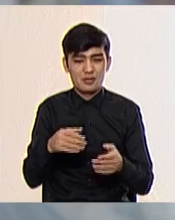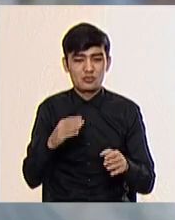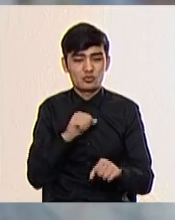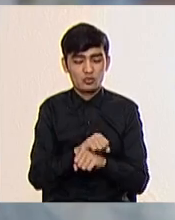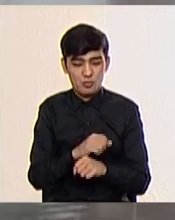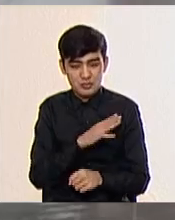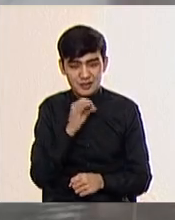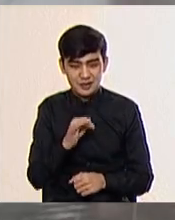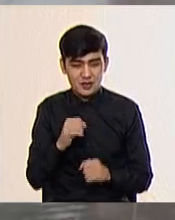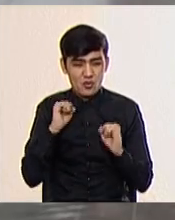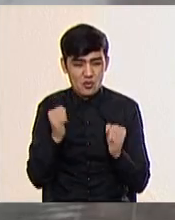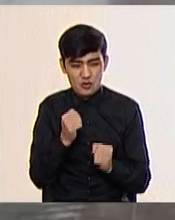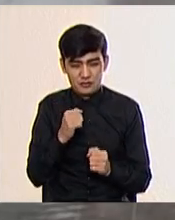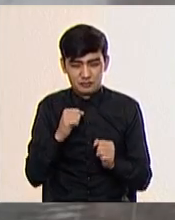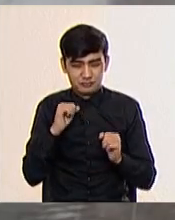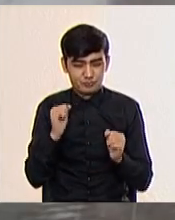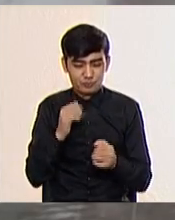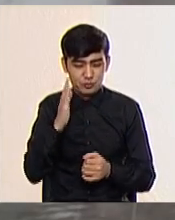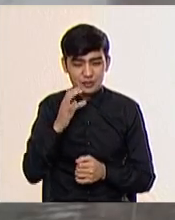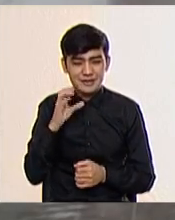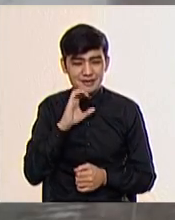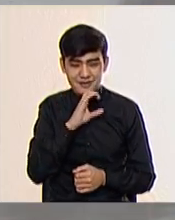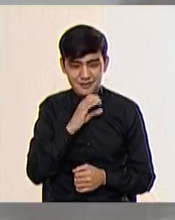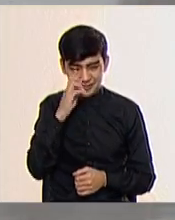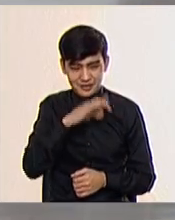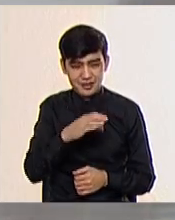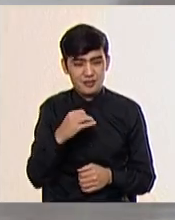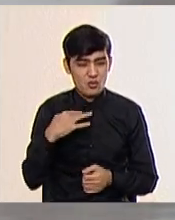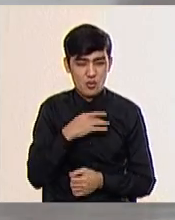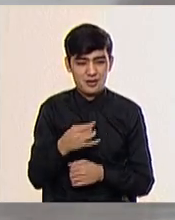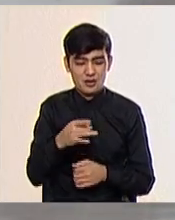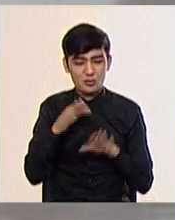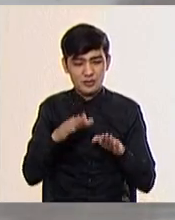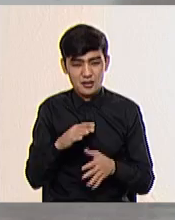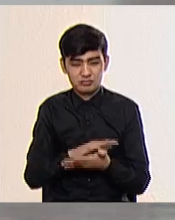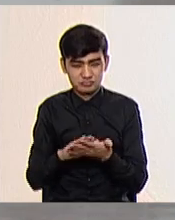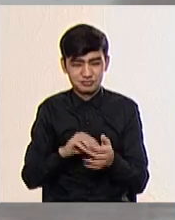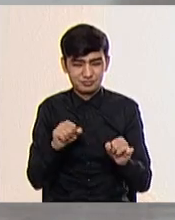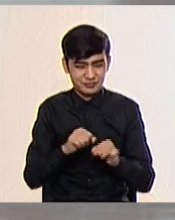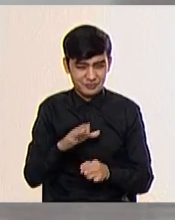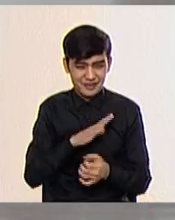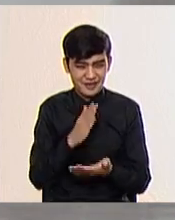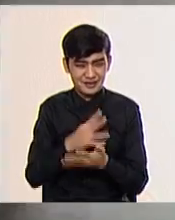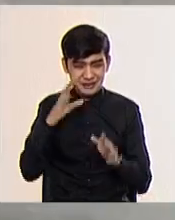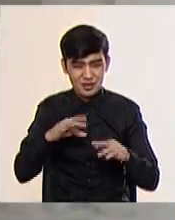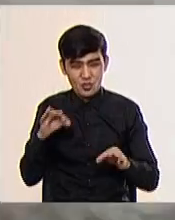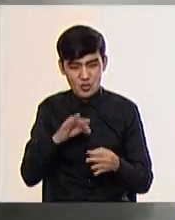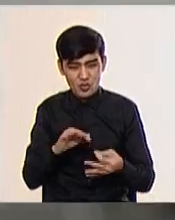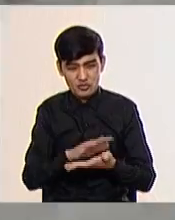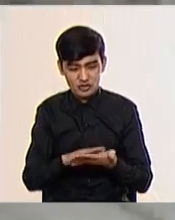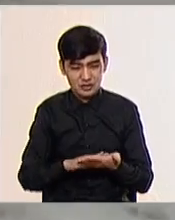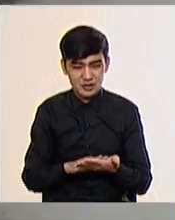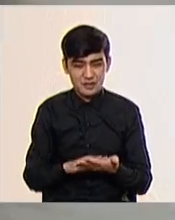дня снежно и морозно будет на всей северной части страны. Хотя во многих регионах коммунальные службы еще до сих пор устраняют последствия